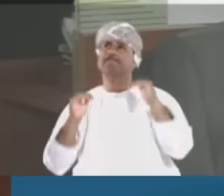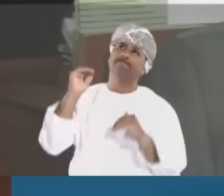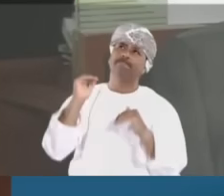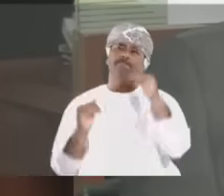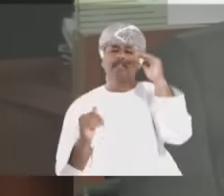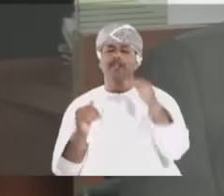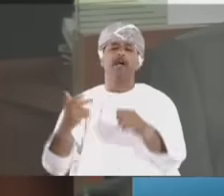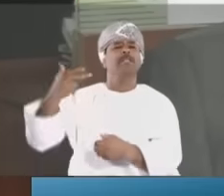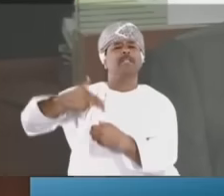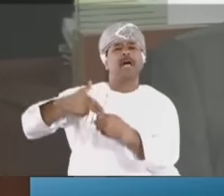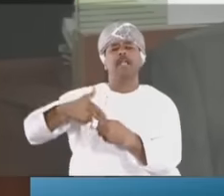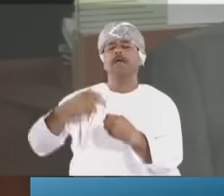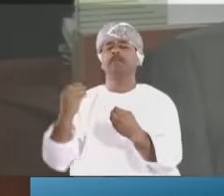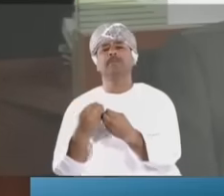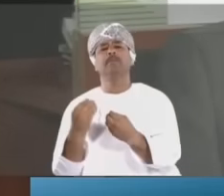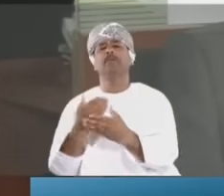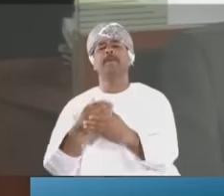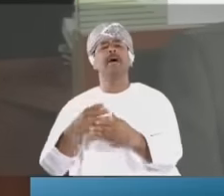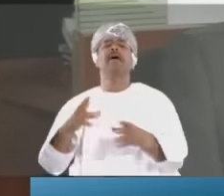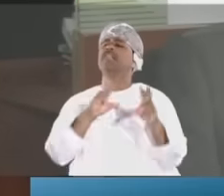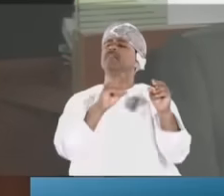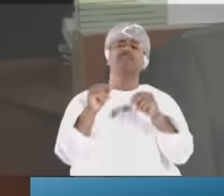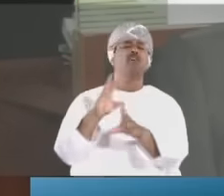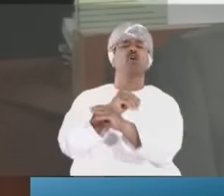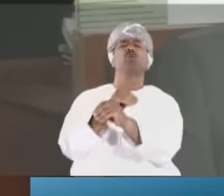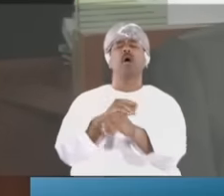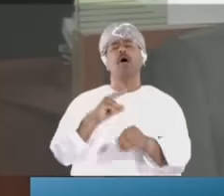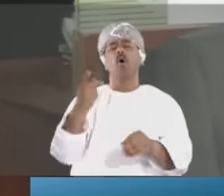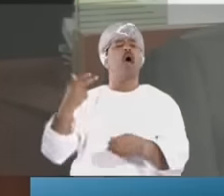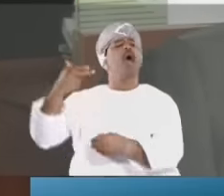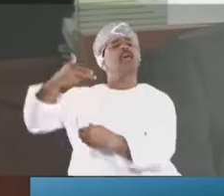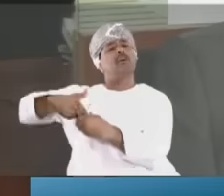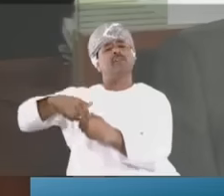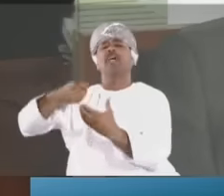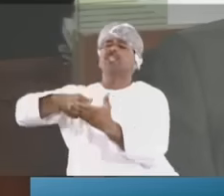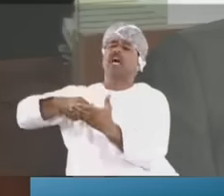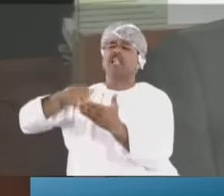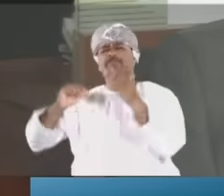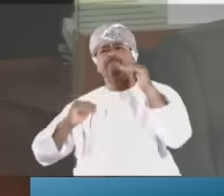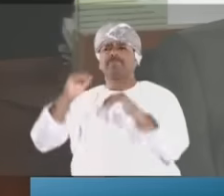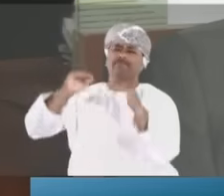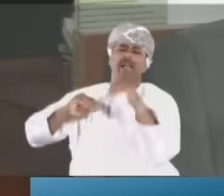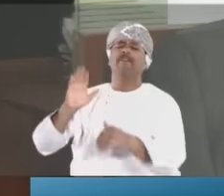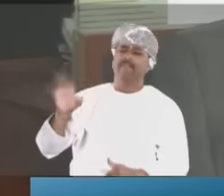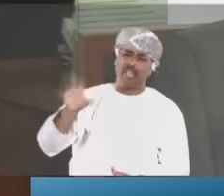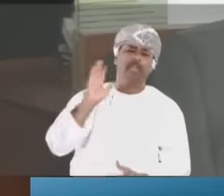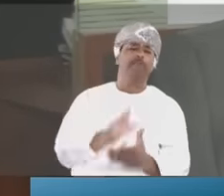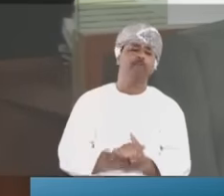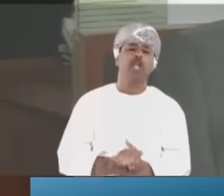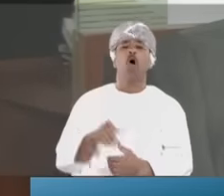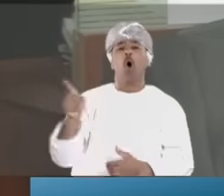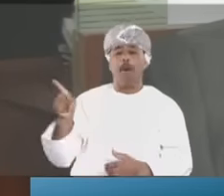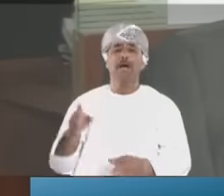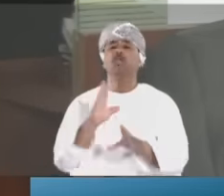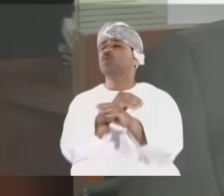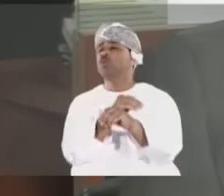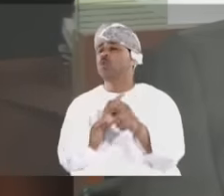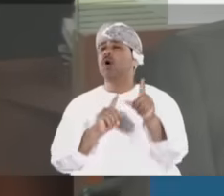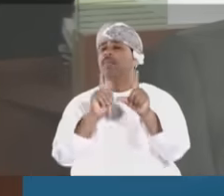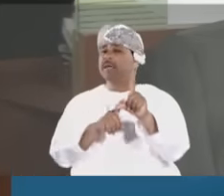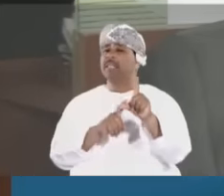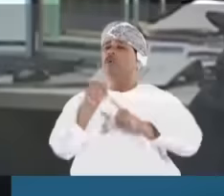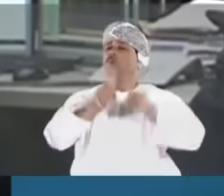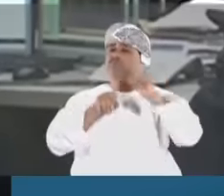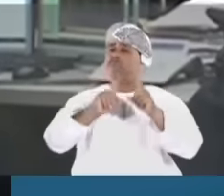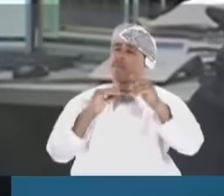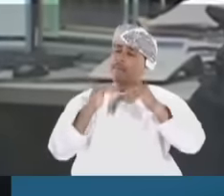والتقلبات في الأسعار تماشيا مع الأسواق الأخرى وأسعار النفط العالمية، والتي ستقود السوق خلال الفترة